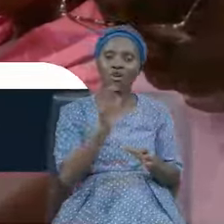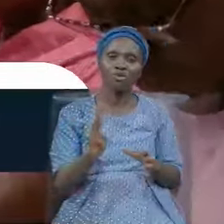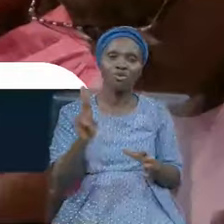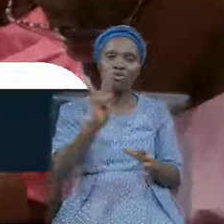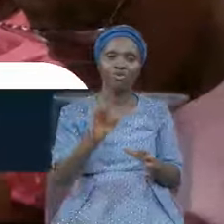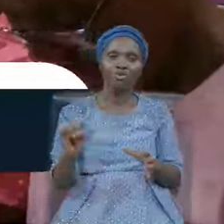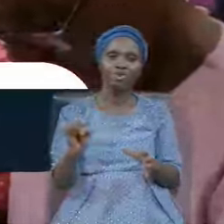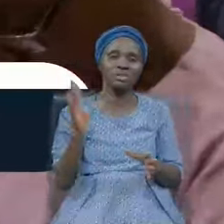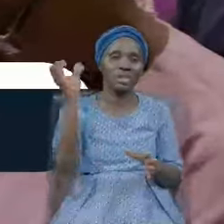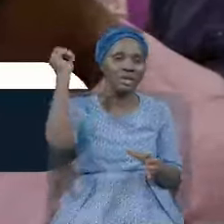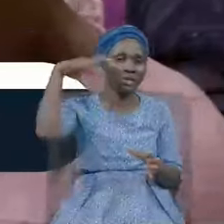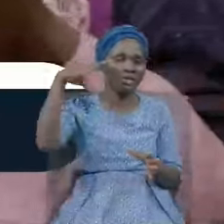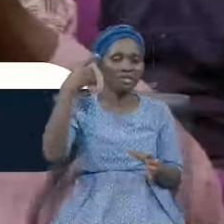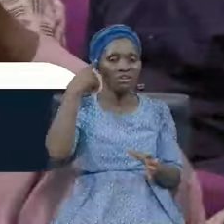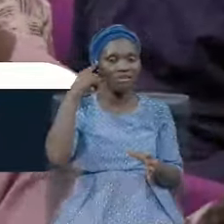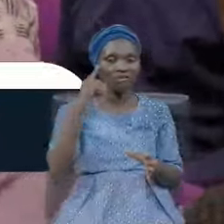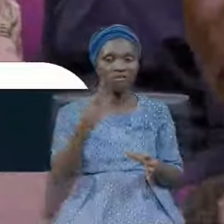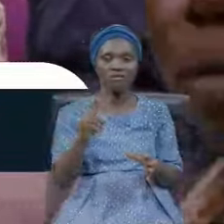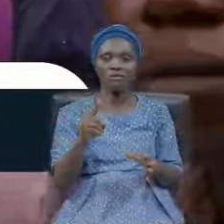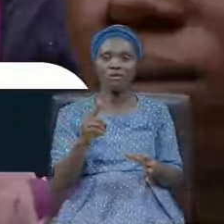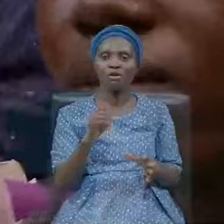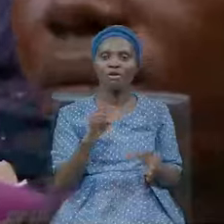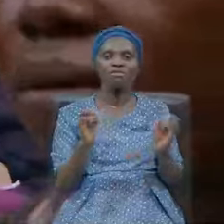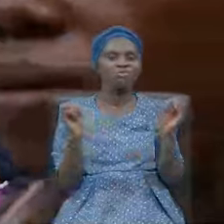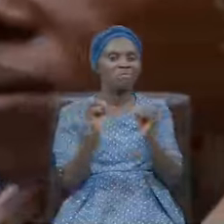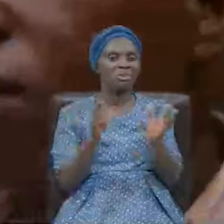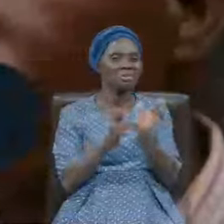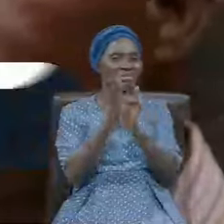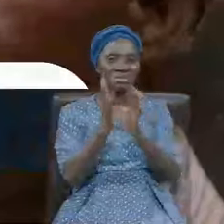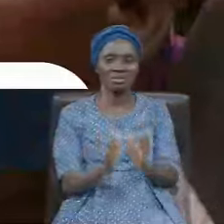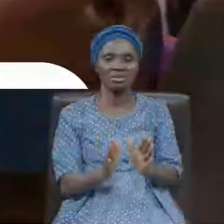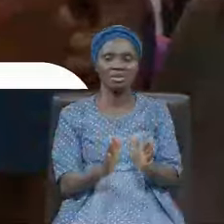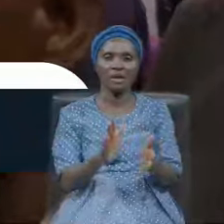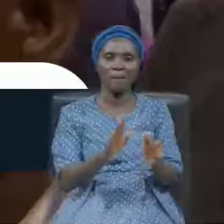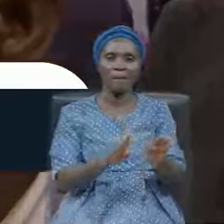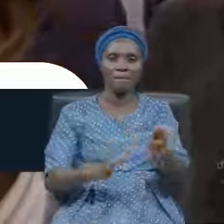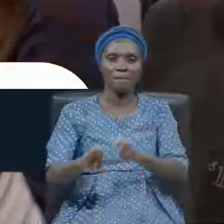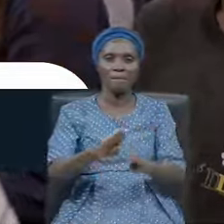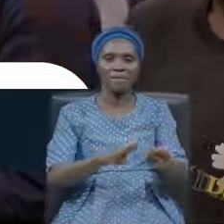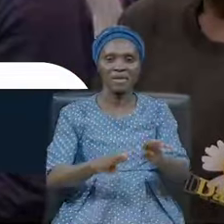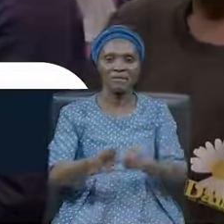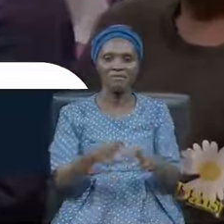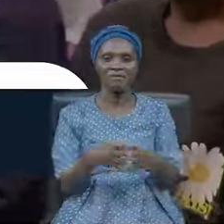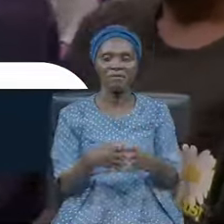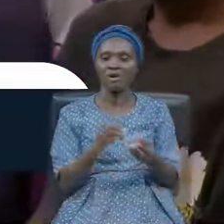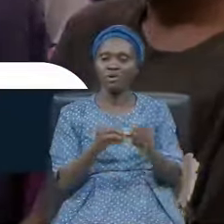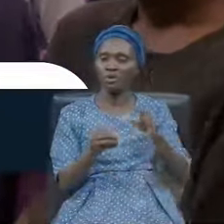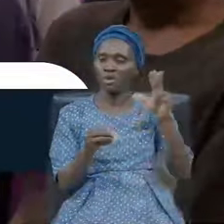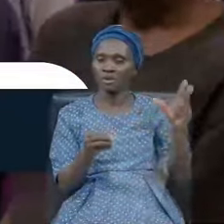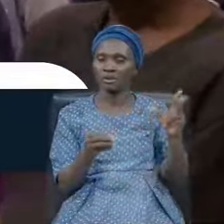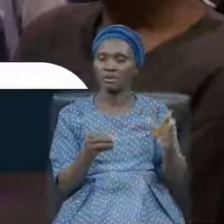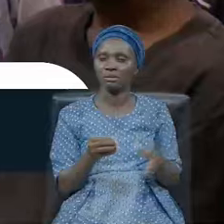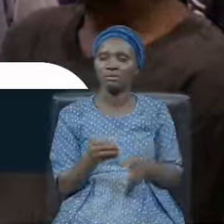abusante par un comportement pour un comportement non chrétien. 2, 3, la grâce